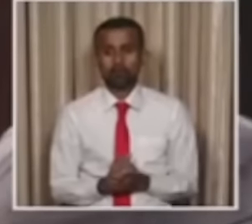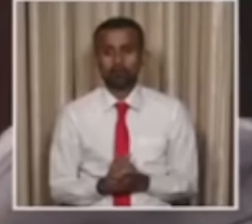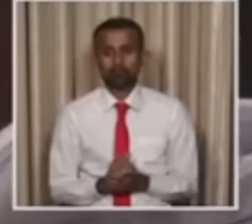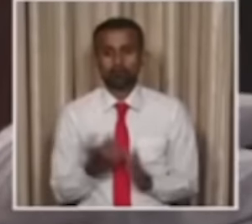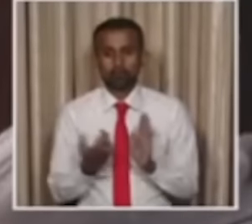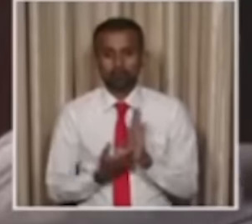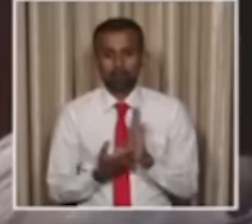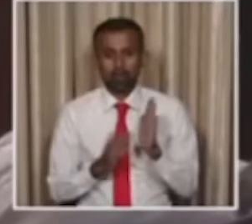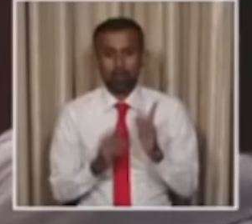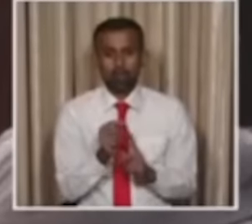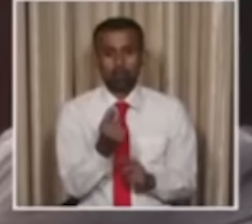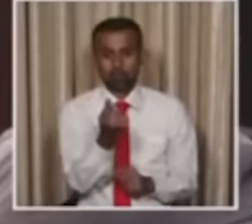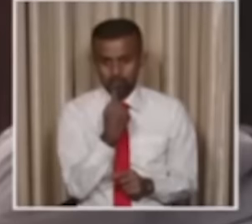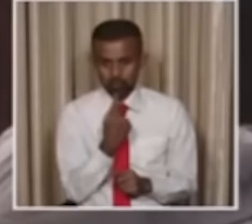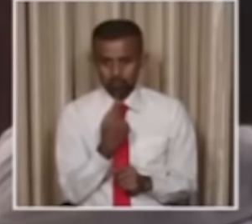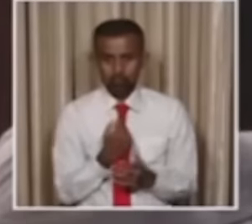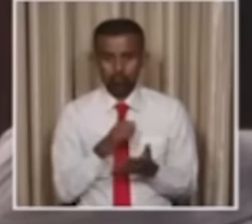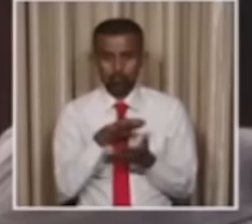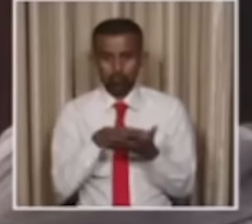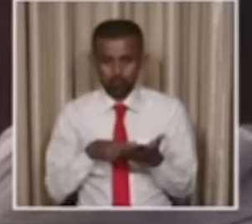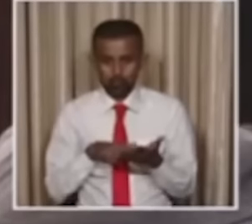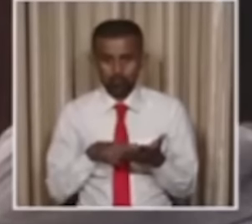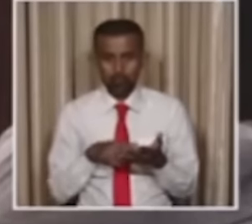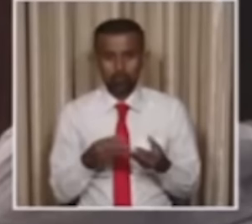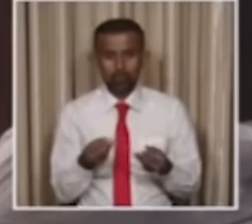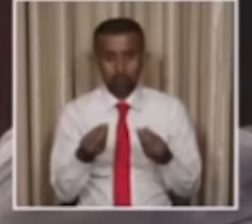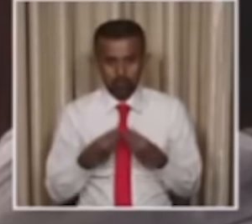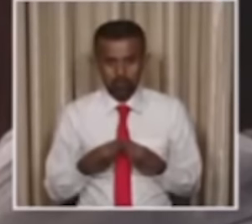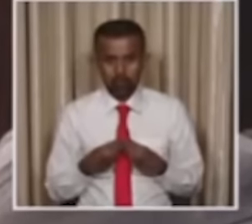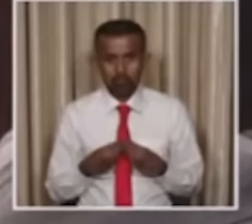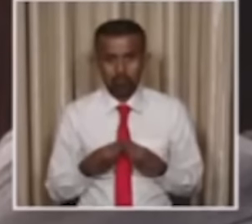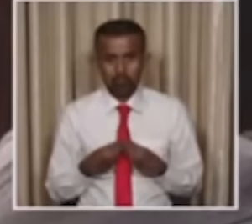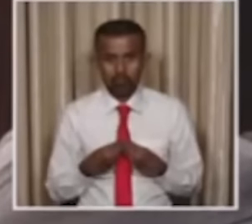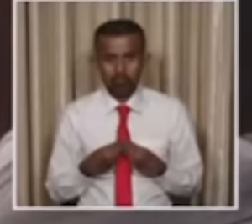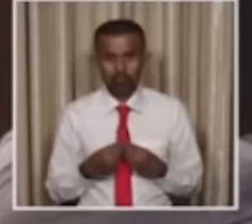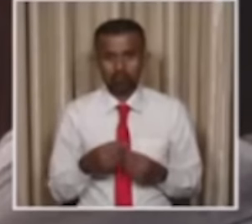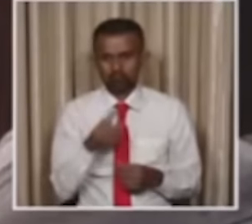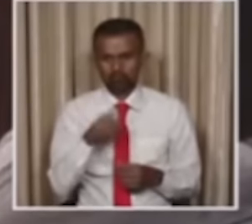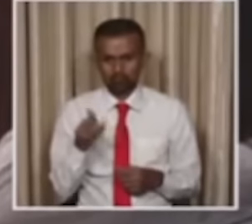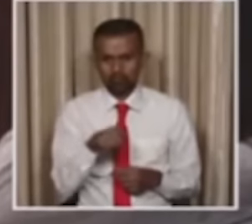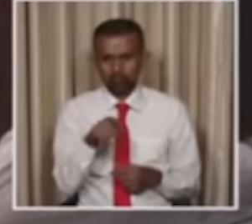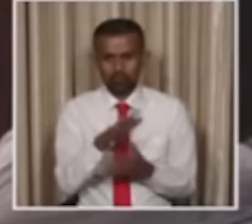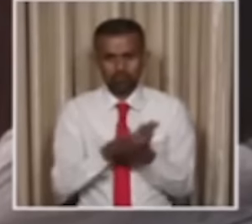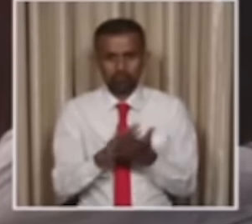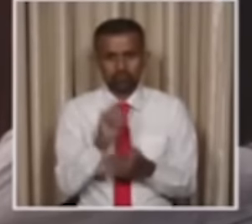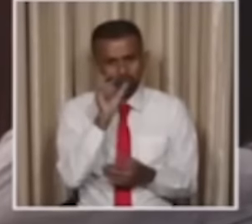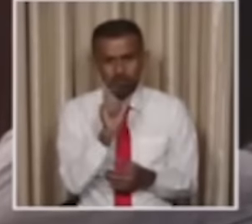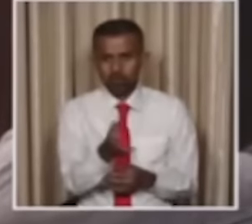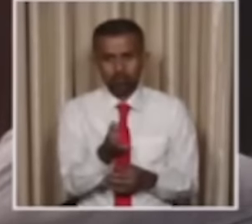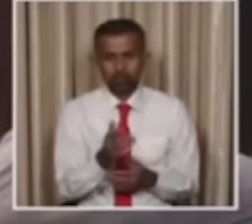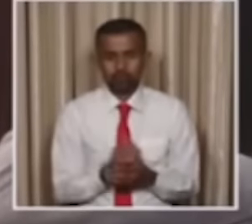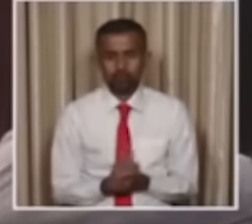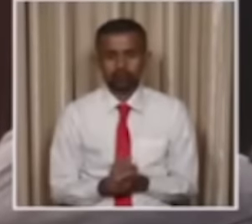රාව් ෆකීම් මැමතුමා ඒ ඉදිරිපත් කරපු ලේඛනයේ කවුරු හරි ඉදිරිපත් කරපු එකක් මම හිතන්නේ වැරදි. ඒක නිවැරදි කරන්න කියලා තමයි අපි ඉල්ලන්නේ. හොඳයි බොහොමයි